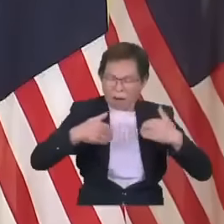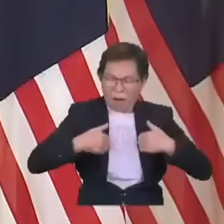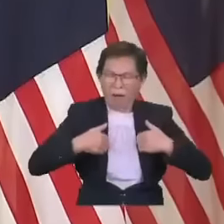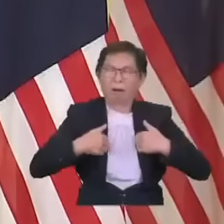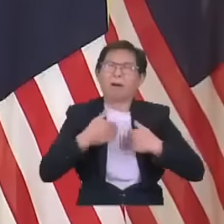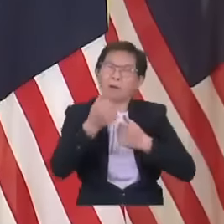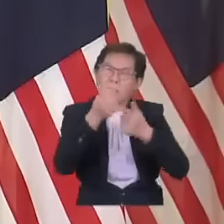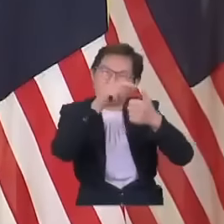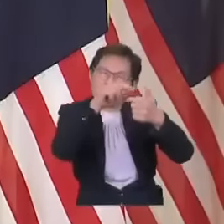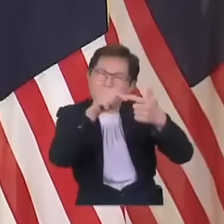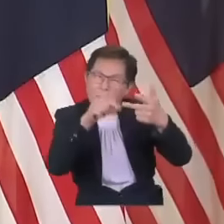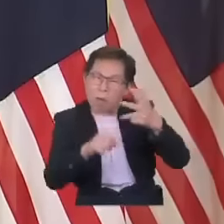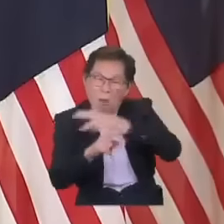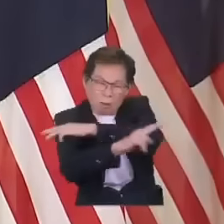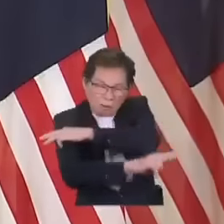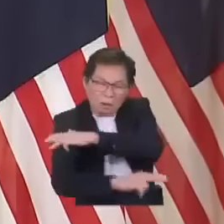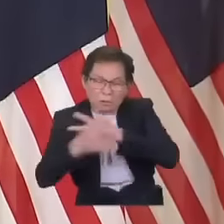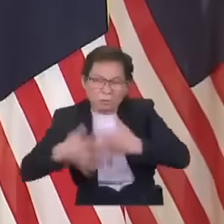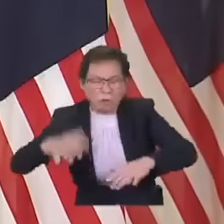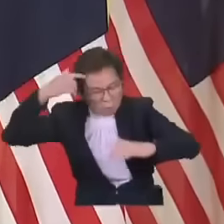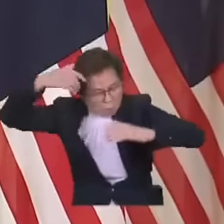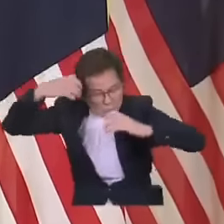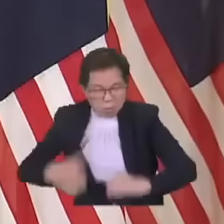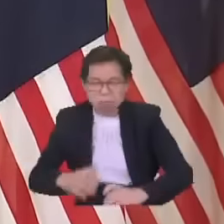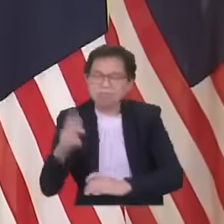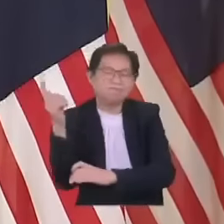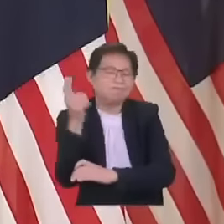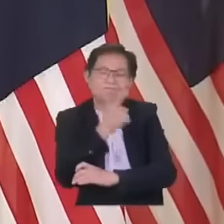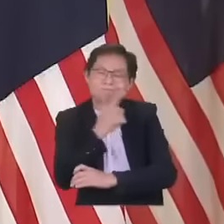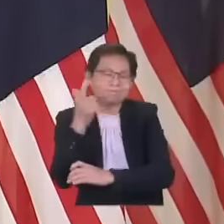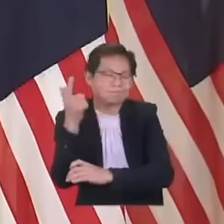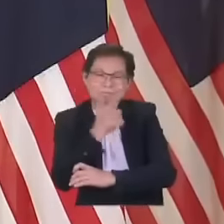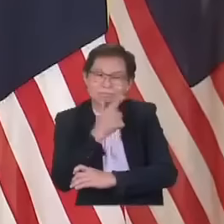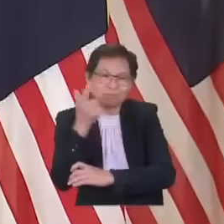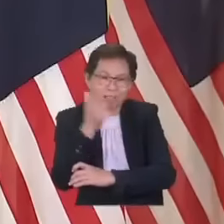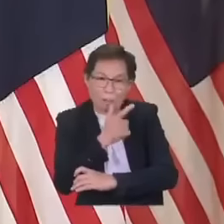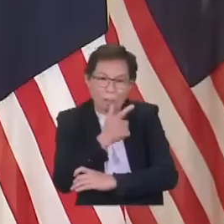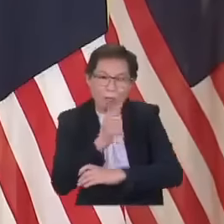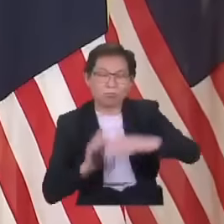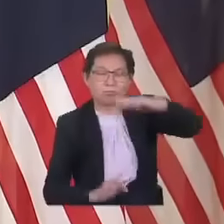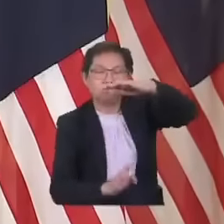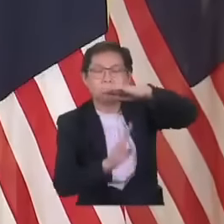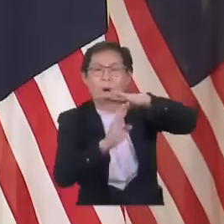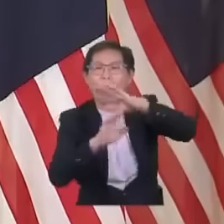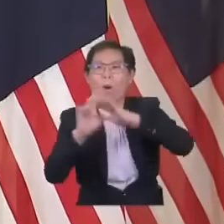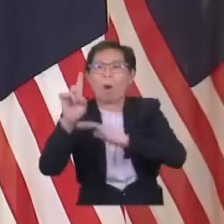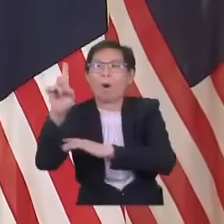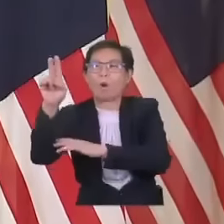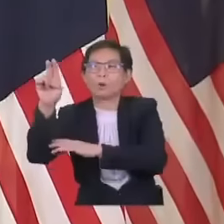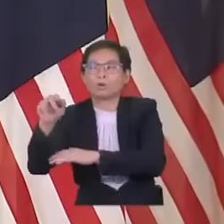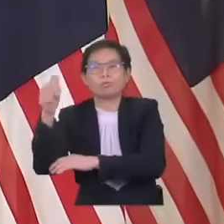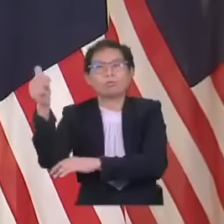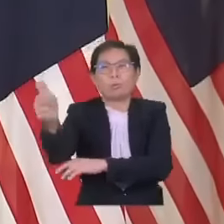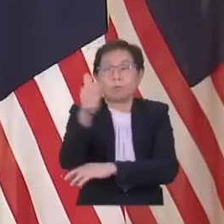buah Negeri telah memutuskan untuk tidak membubarkan Don masing-masing